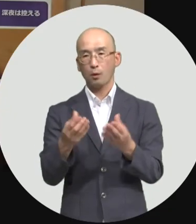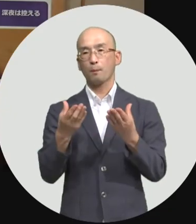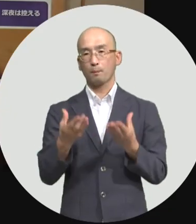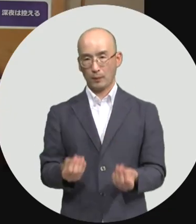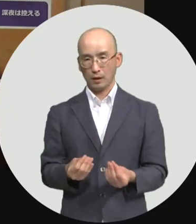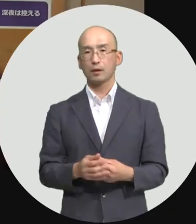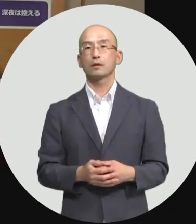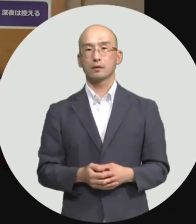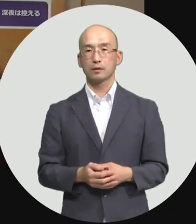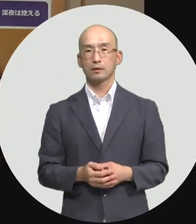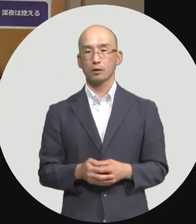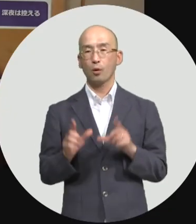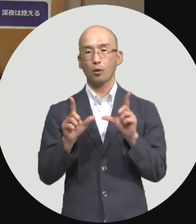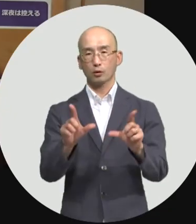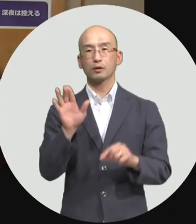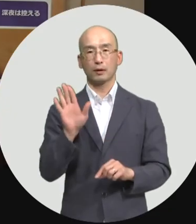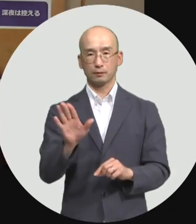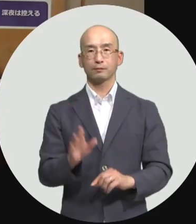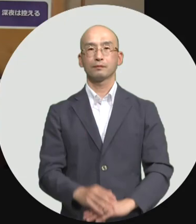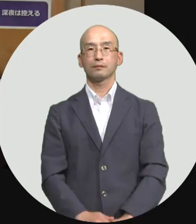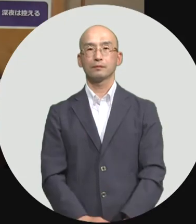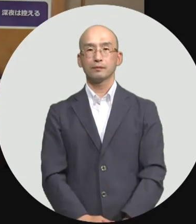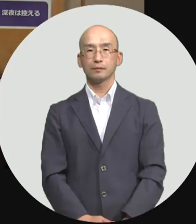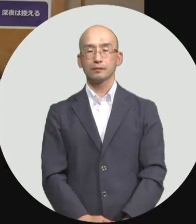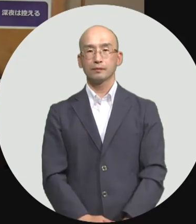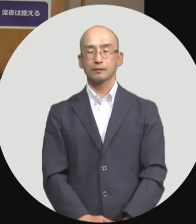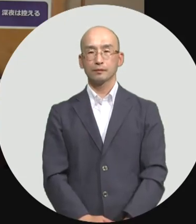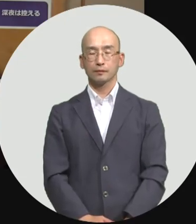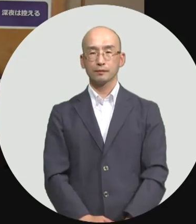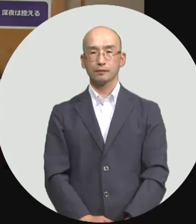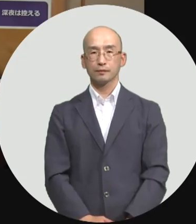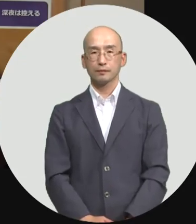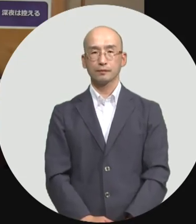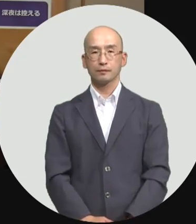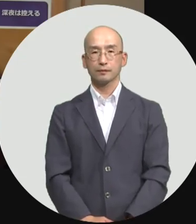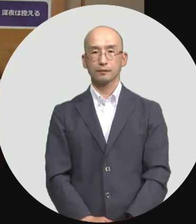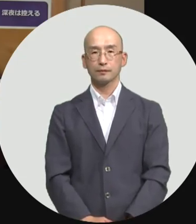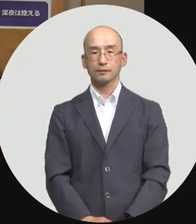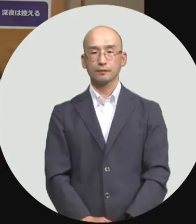ご報告をさせていただきました。私からは以上でございます。よろしくお願いいたします。